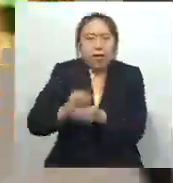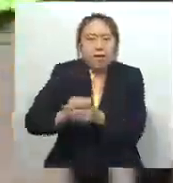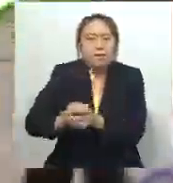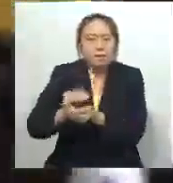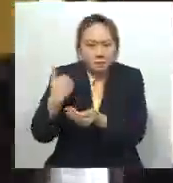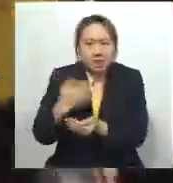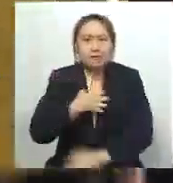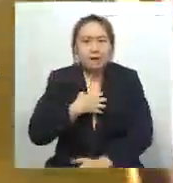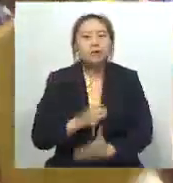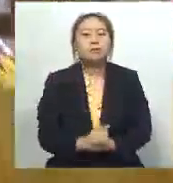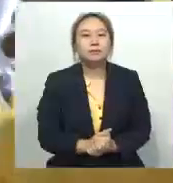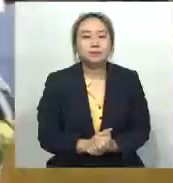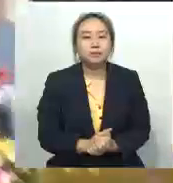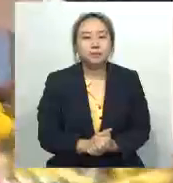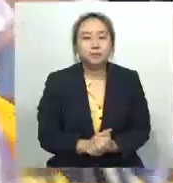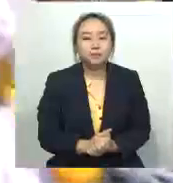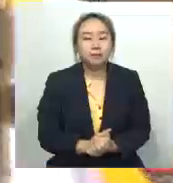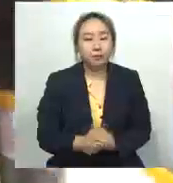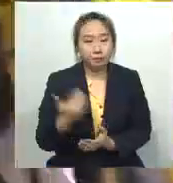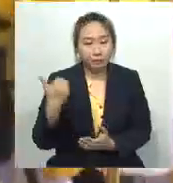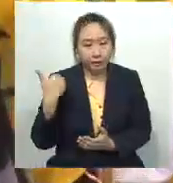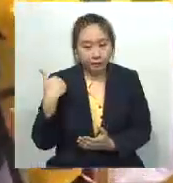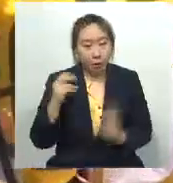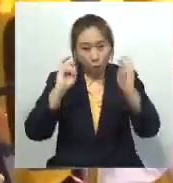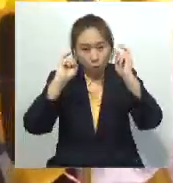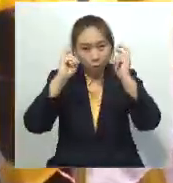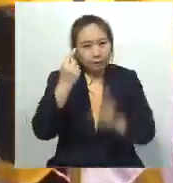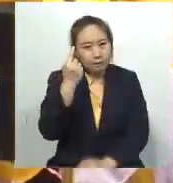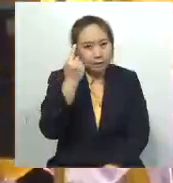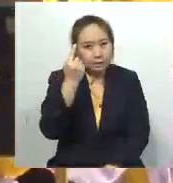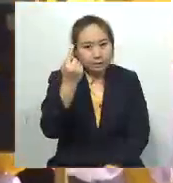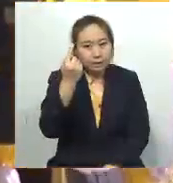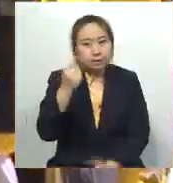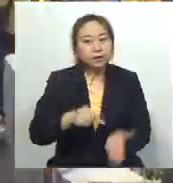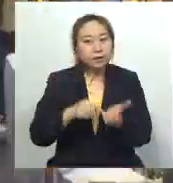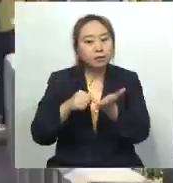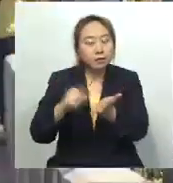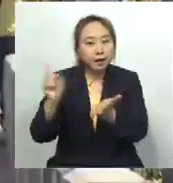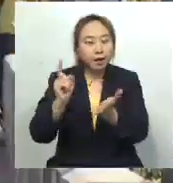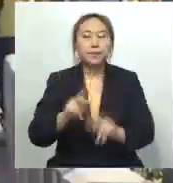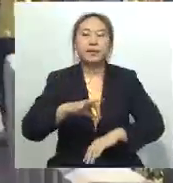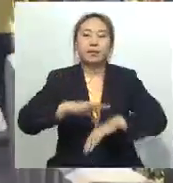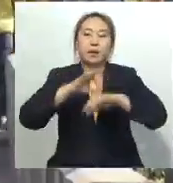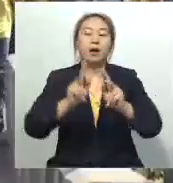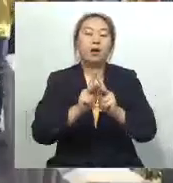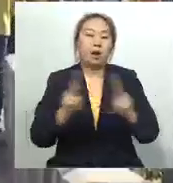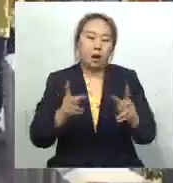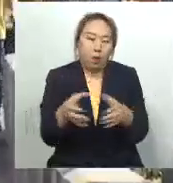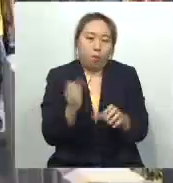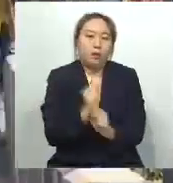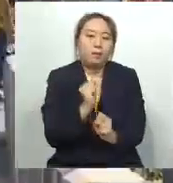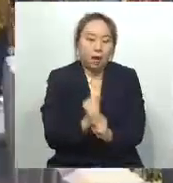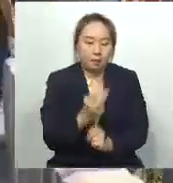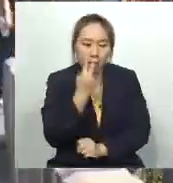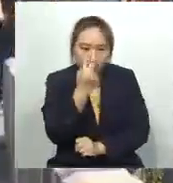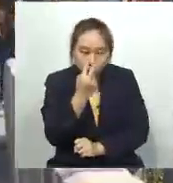ครับแล้วก็ส่วนอีกหนึ่งประเด็นนะครับที่มีการหยิบยกขึ้นมาก็คือการแต่งตั้งคณะทำงานเพื่อมาติดตามข้อเรียกร้